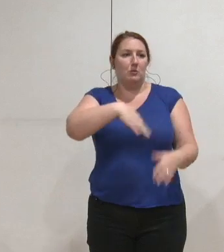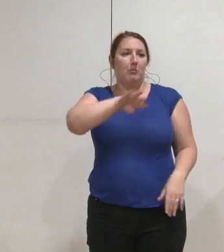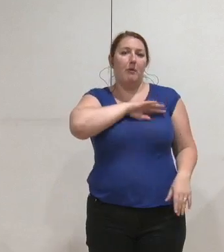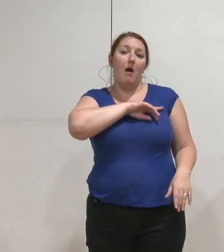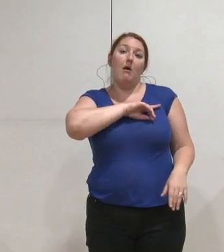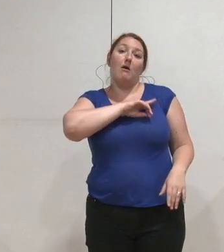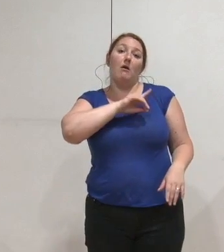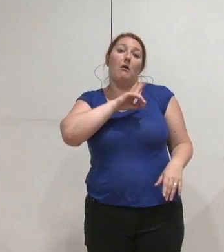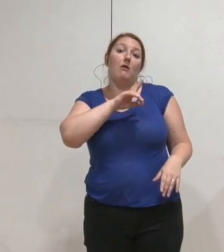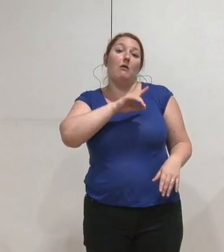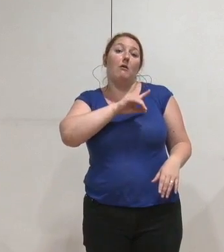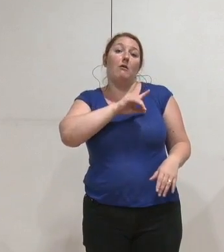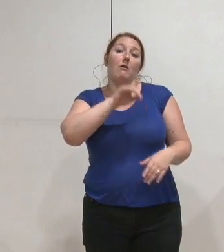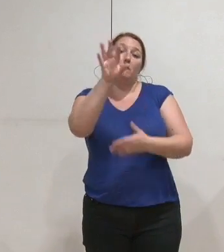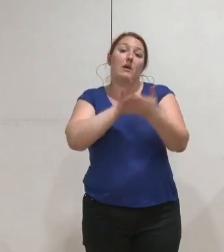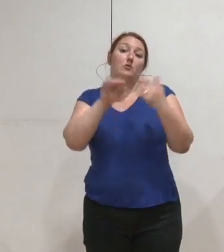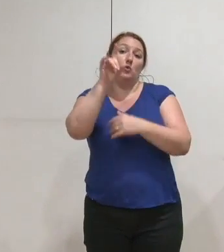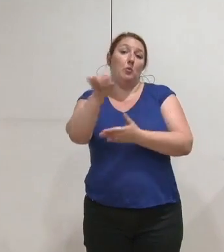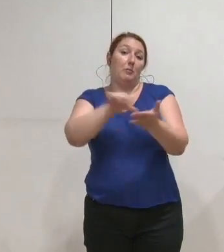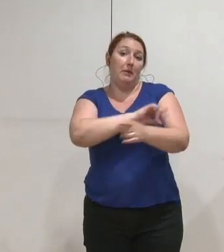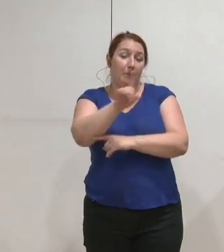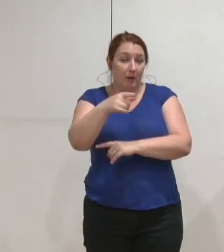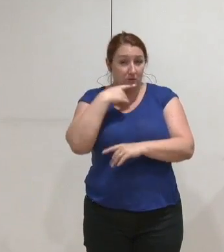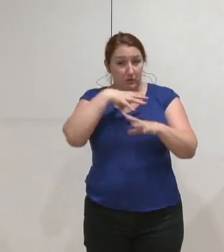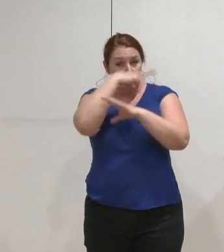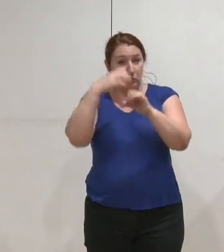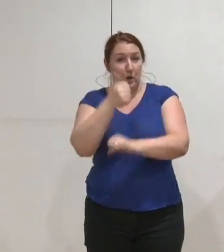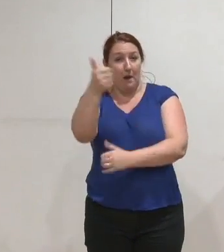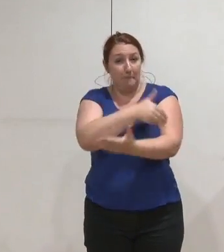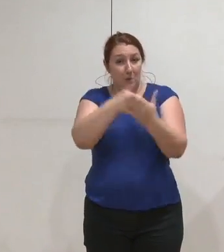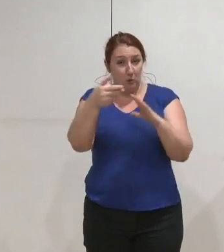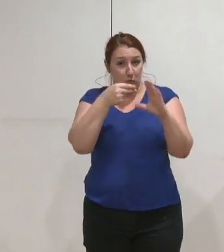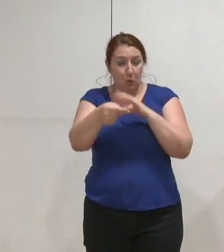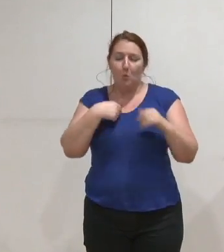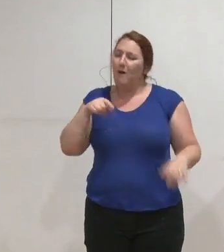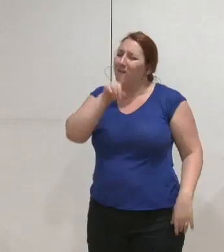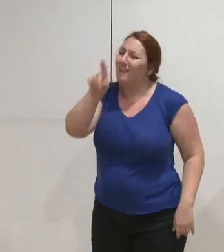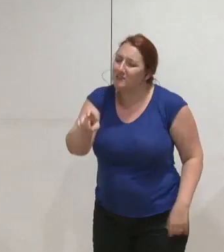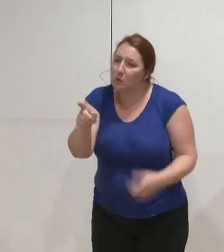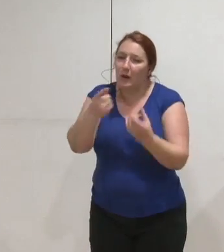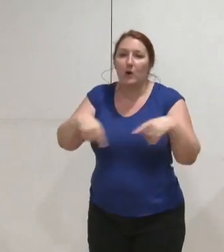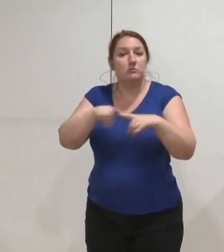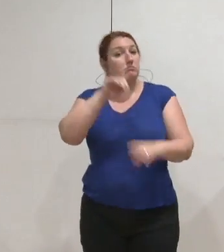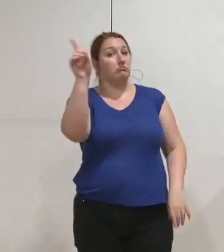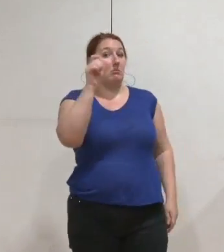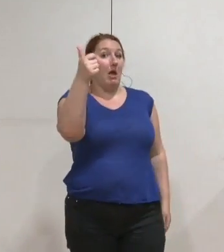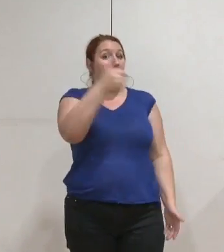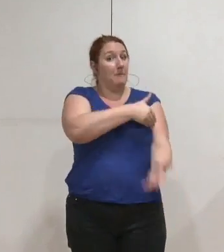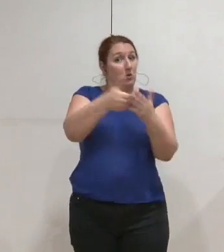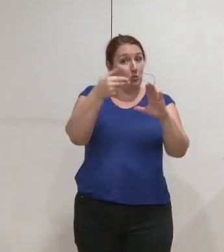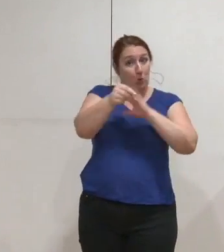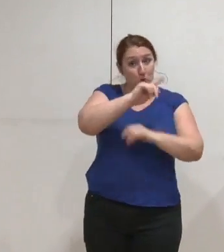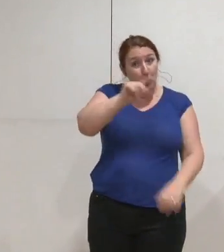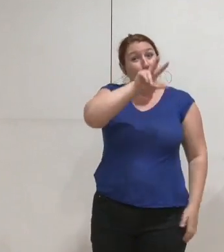arrive on parle déjà de plus de 1 million d'euros j'ai posé la question en commission ressources et on m'a dit ah non monsieur BR c'est pas 1 million d'euros c'est